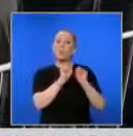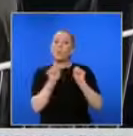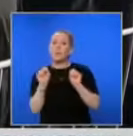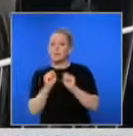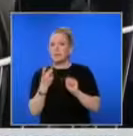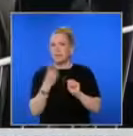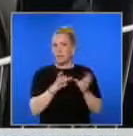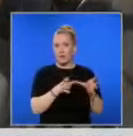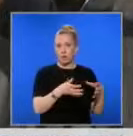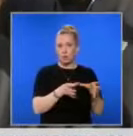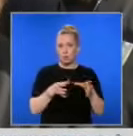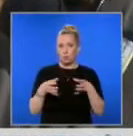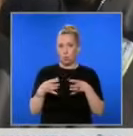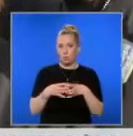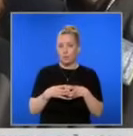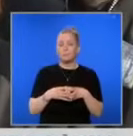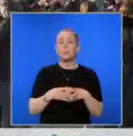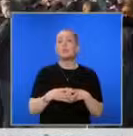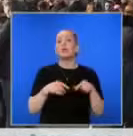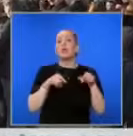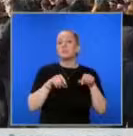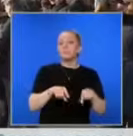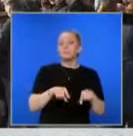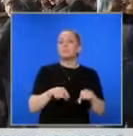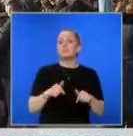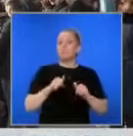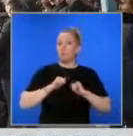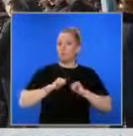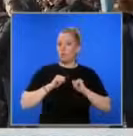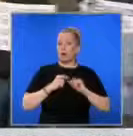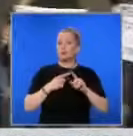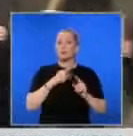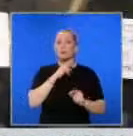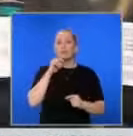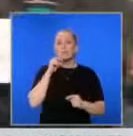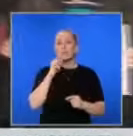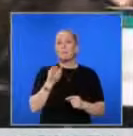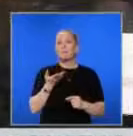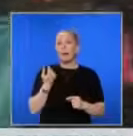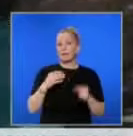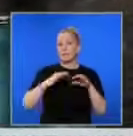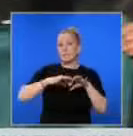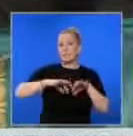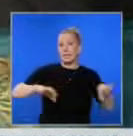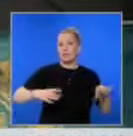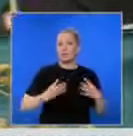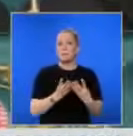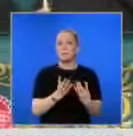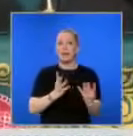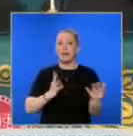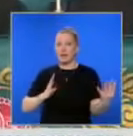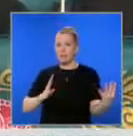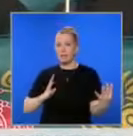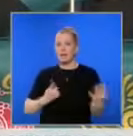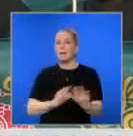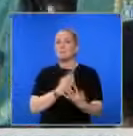и свещеници от уж единната ни църква. Зорко ги охраняваше полиция и бяха разделени от железни прегради. Първите бяха